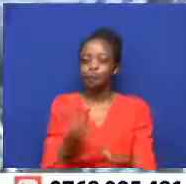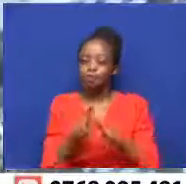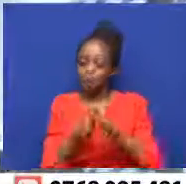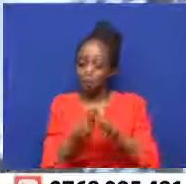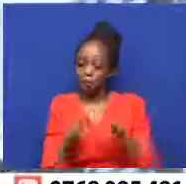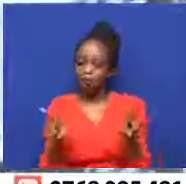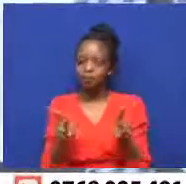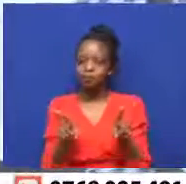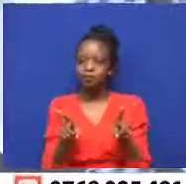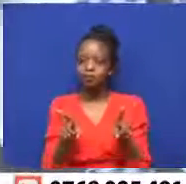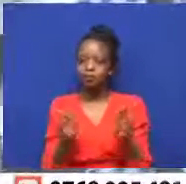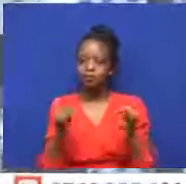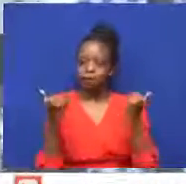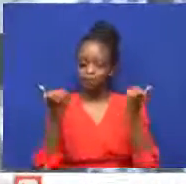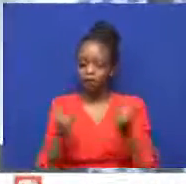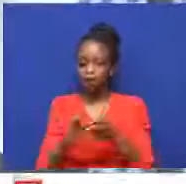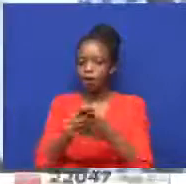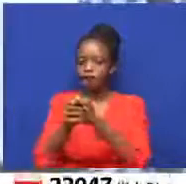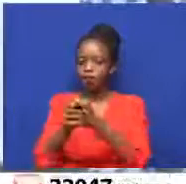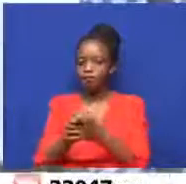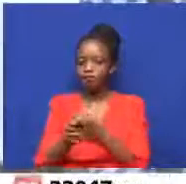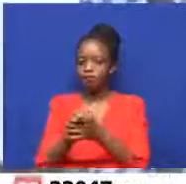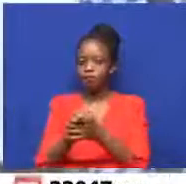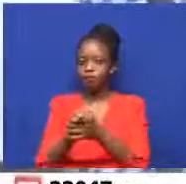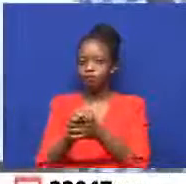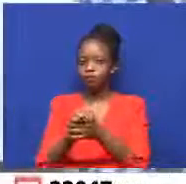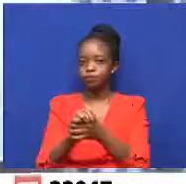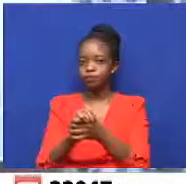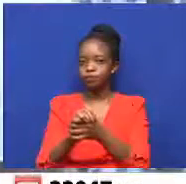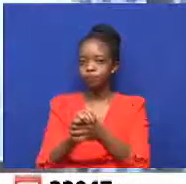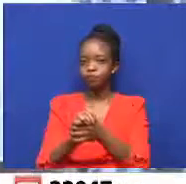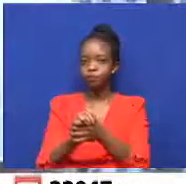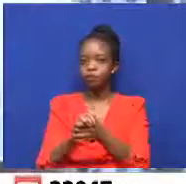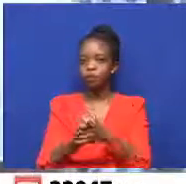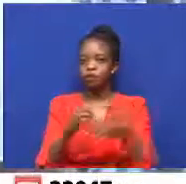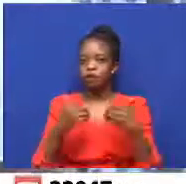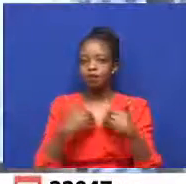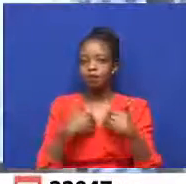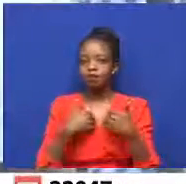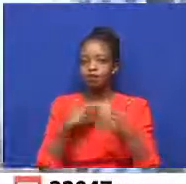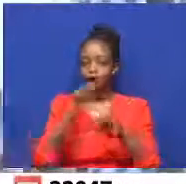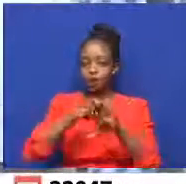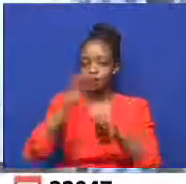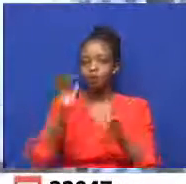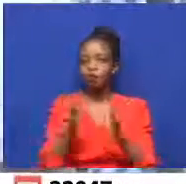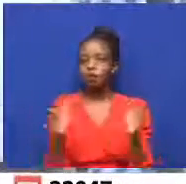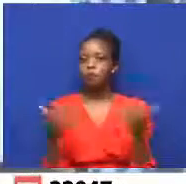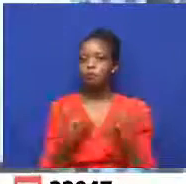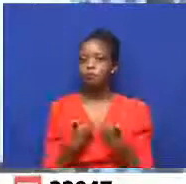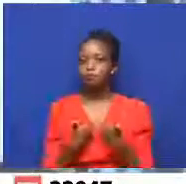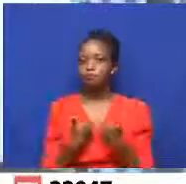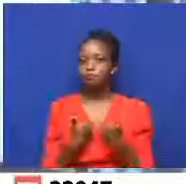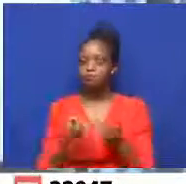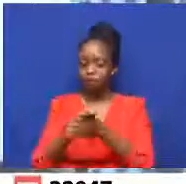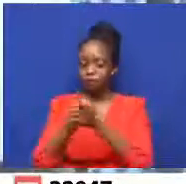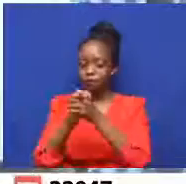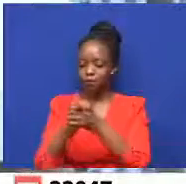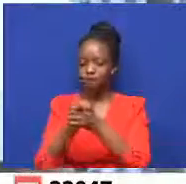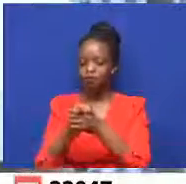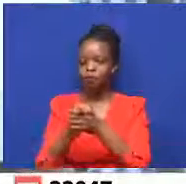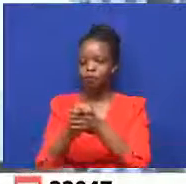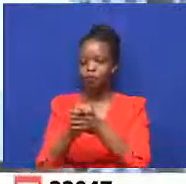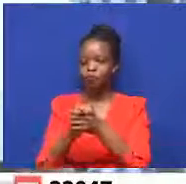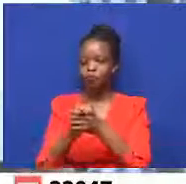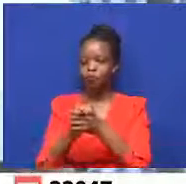Lakini sasa handshake imepita kiwango, kwa sababu hii handshake